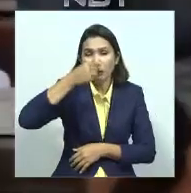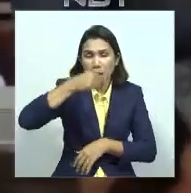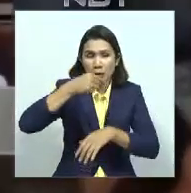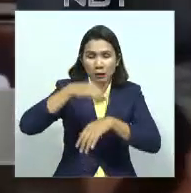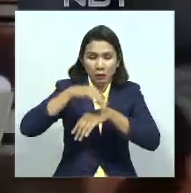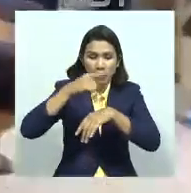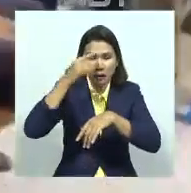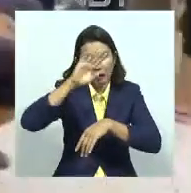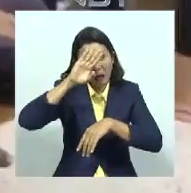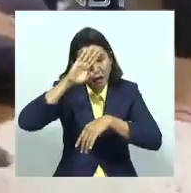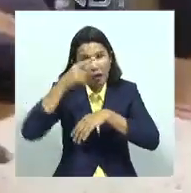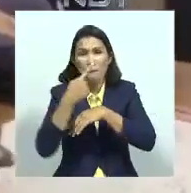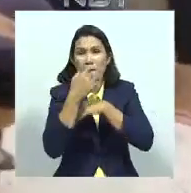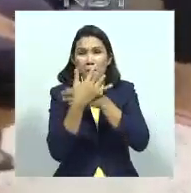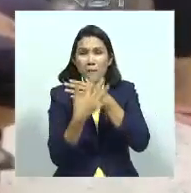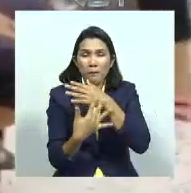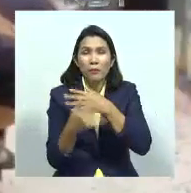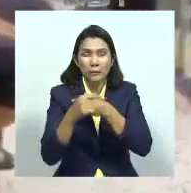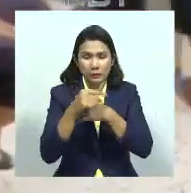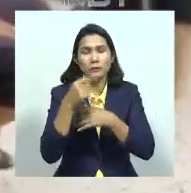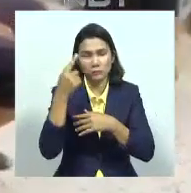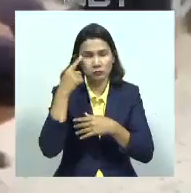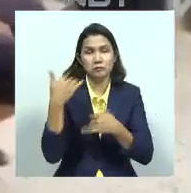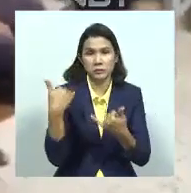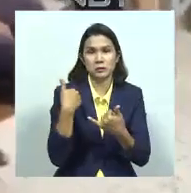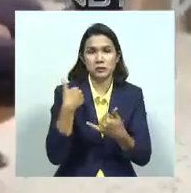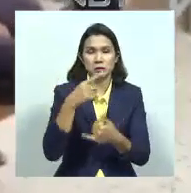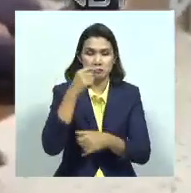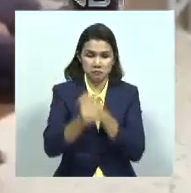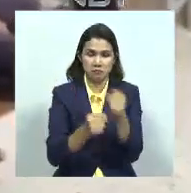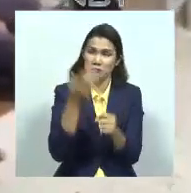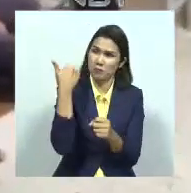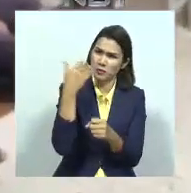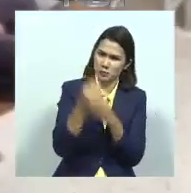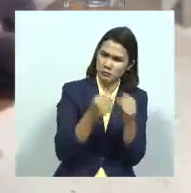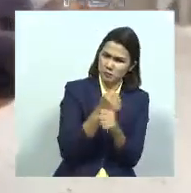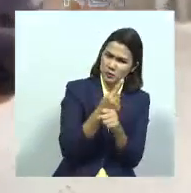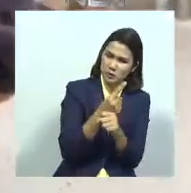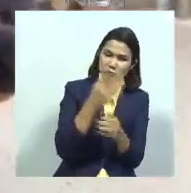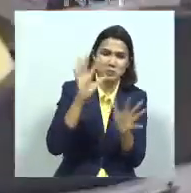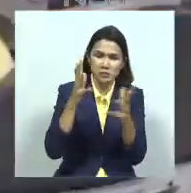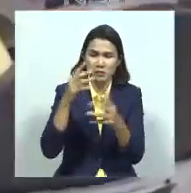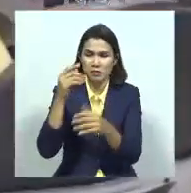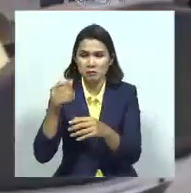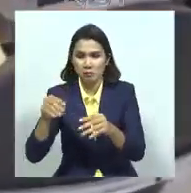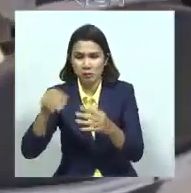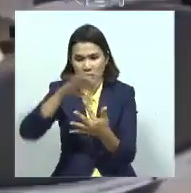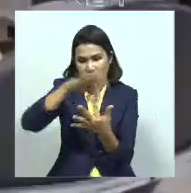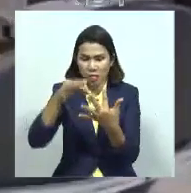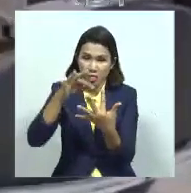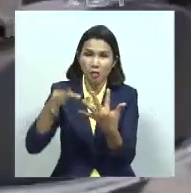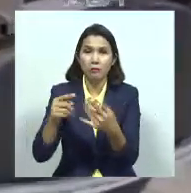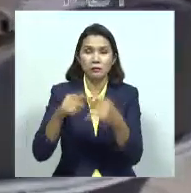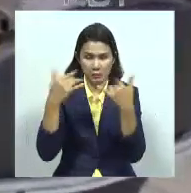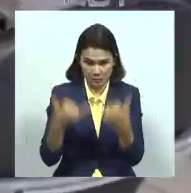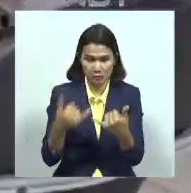ปีนี้ครบรอบการระบาดปกติปีเว้นปีหรือ2ปีโดยตั้งแต่วันที่1มกราคมจนถึง9กร